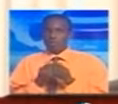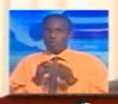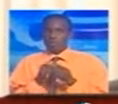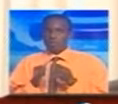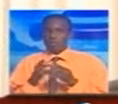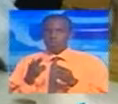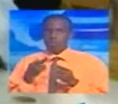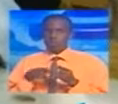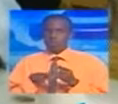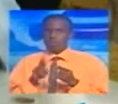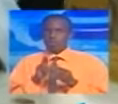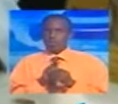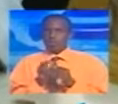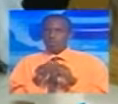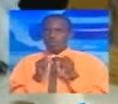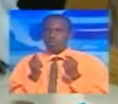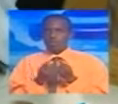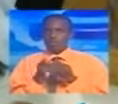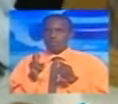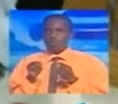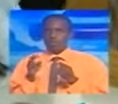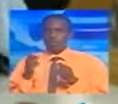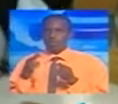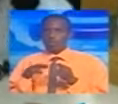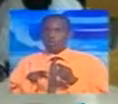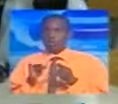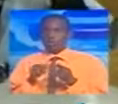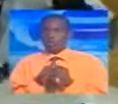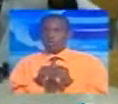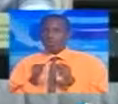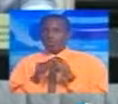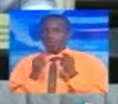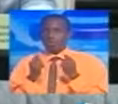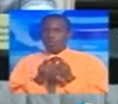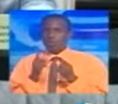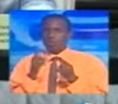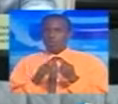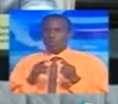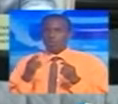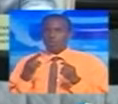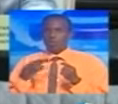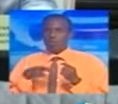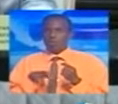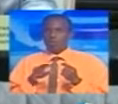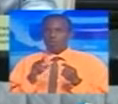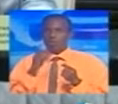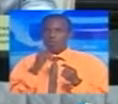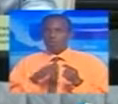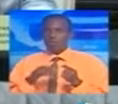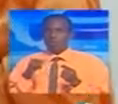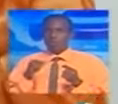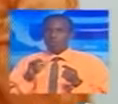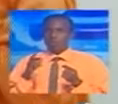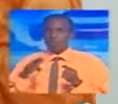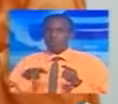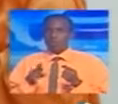secrétaire exécutif du ministère du Travail, de la réforme de l'administration, Mohamed Awale, de la coordinatrice de formation, Aïda Souleymane, du directeur de l'INAP,